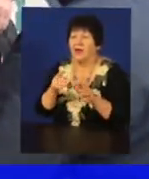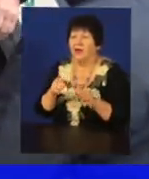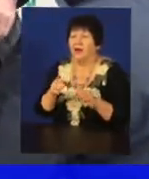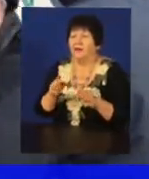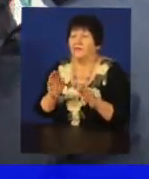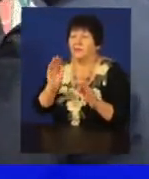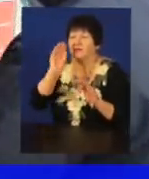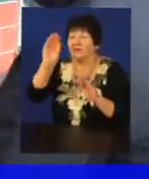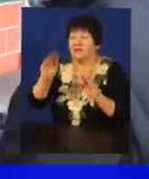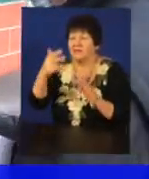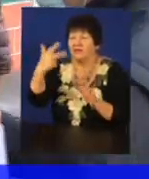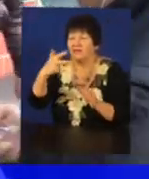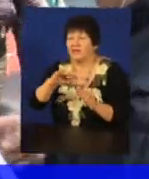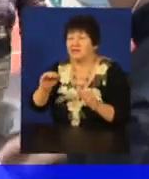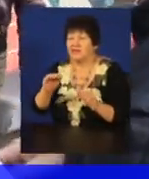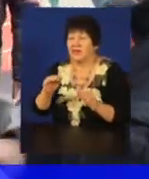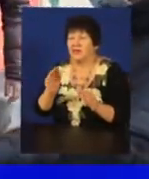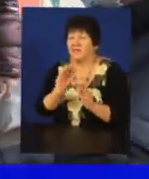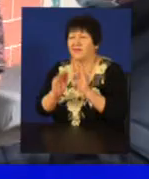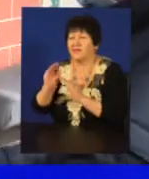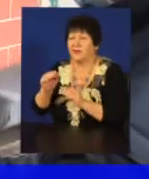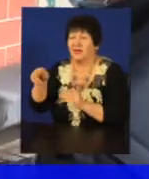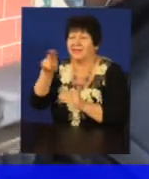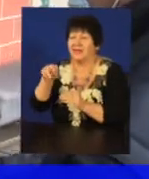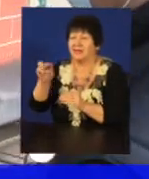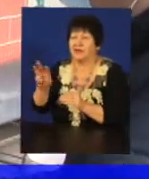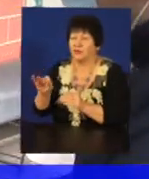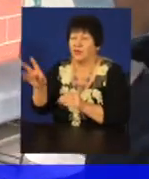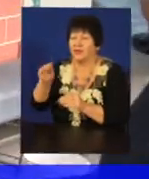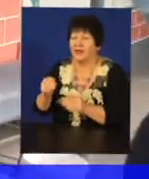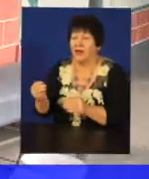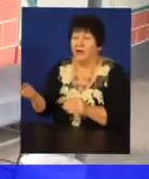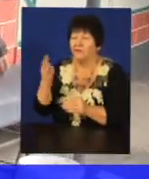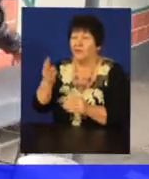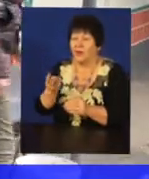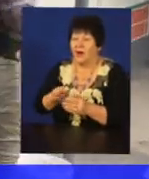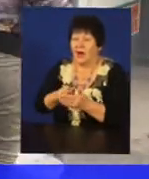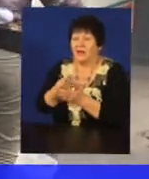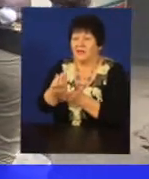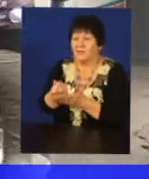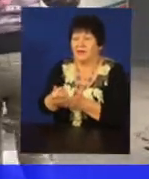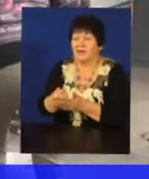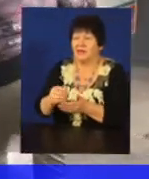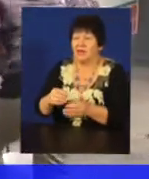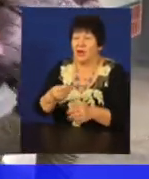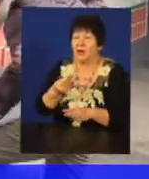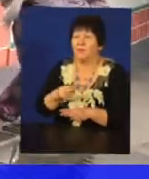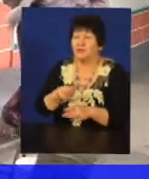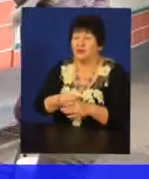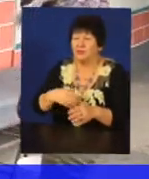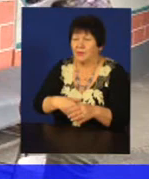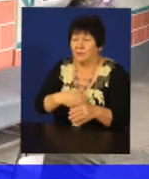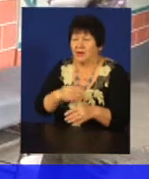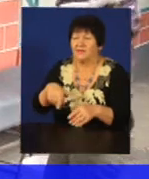spre instalare 30 de unități de sisteme detectoare de fum achiziționate din bugetul primăriei. Aceste sisteme sunt instalate